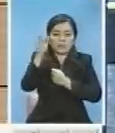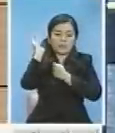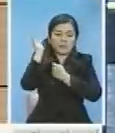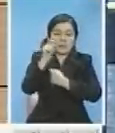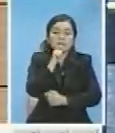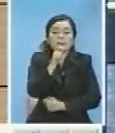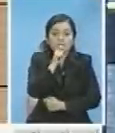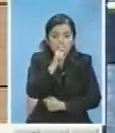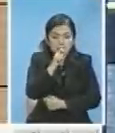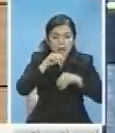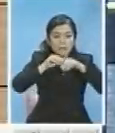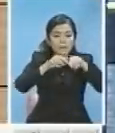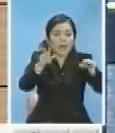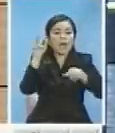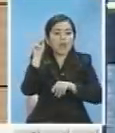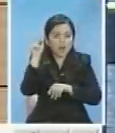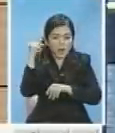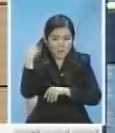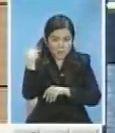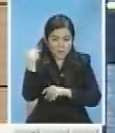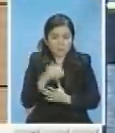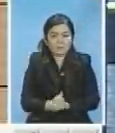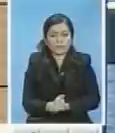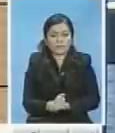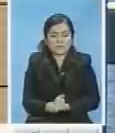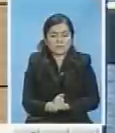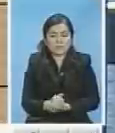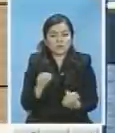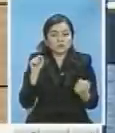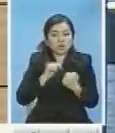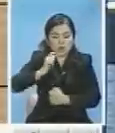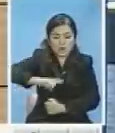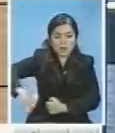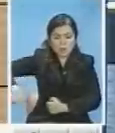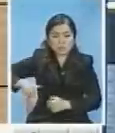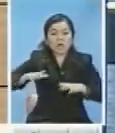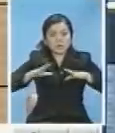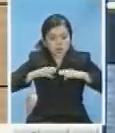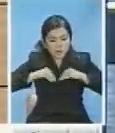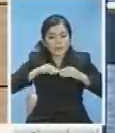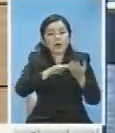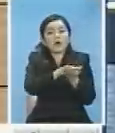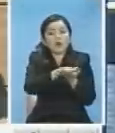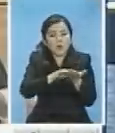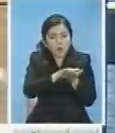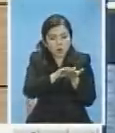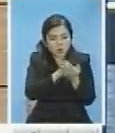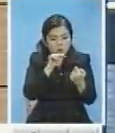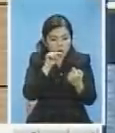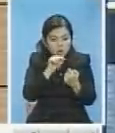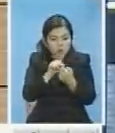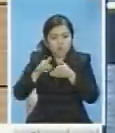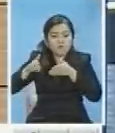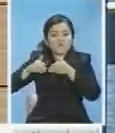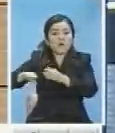ษณ์ต่อสื่อมวลชนโดยทั่วไปว่าทางฝ่ายกัมพูชาได้ยอมรับและขอโทษที่กองกำลังทหารของฝ่ายกัม